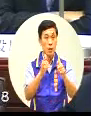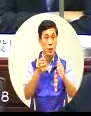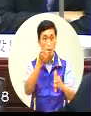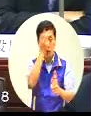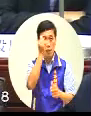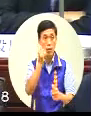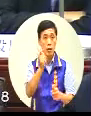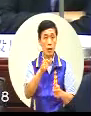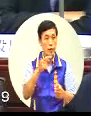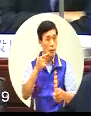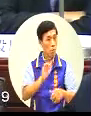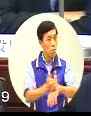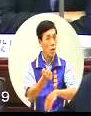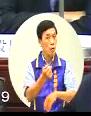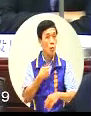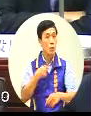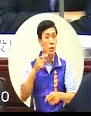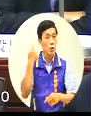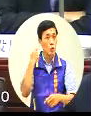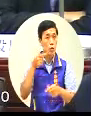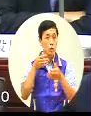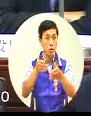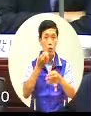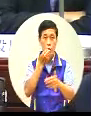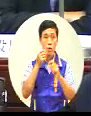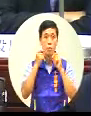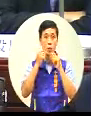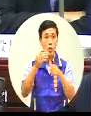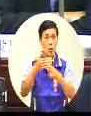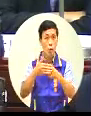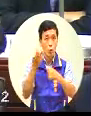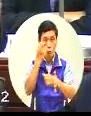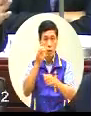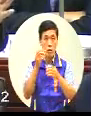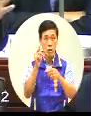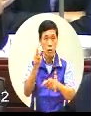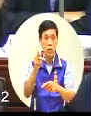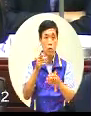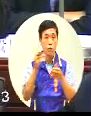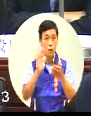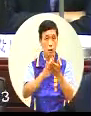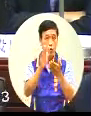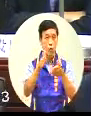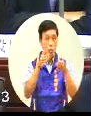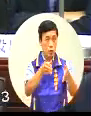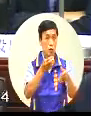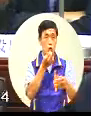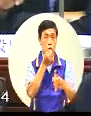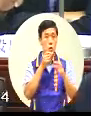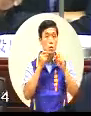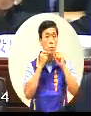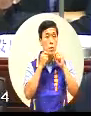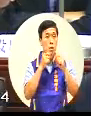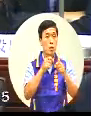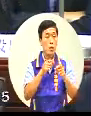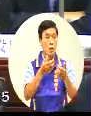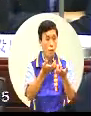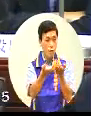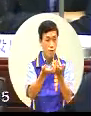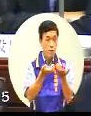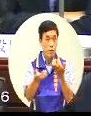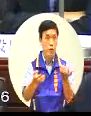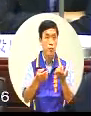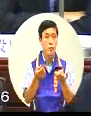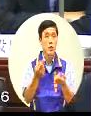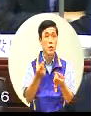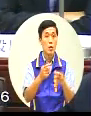天才交代说，我们的食品科要把所有以后类似案件要分类，也就是说，我们年节食品，包